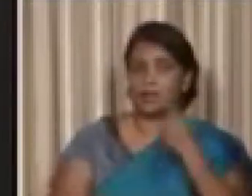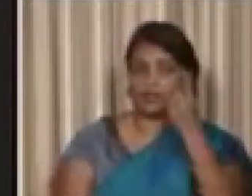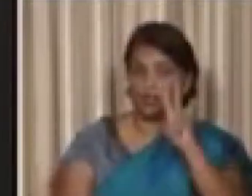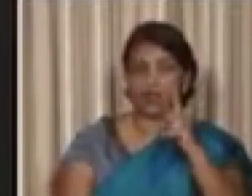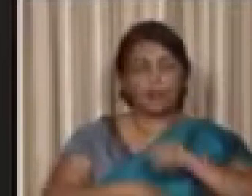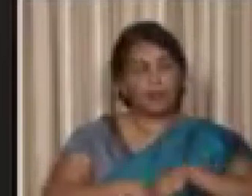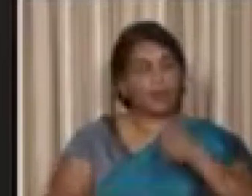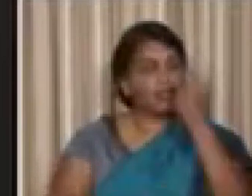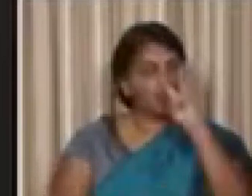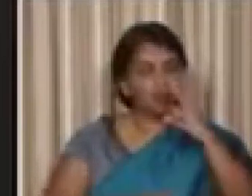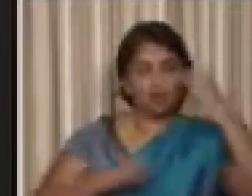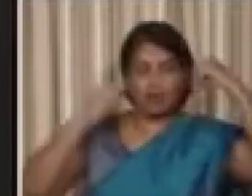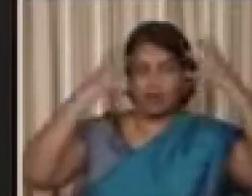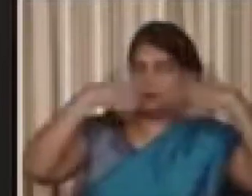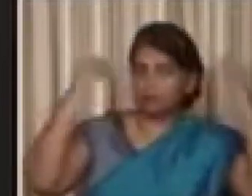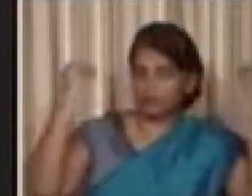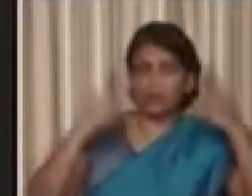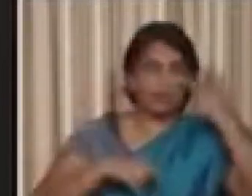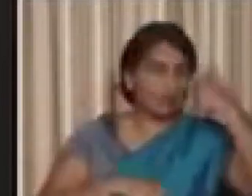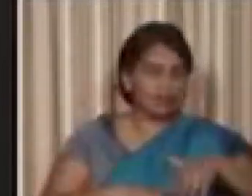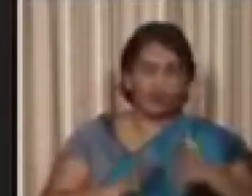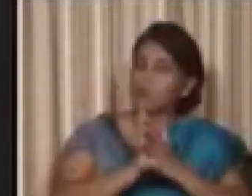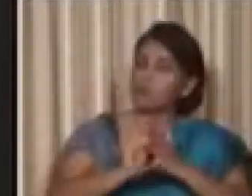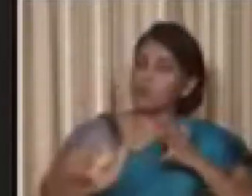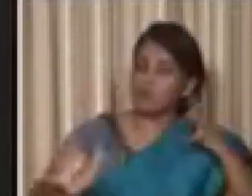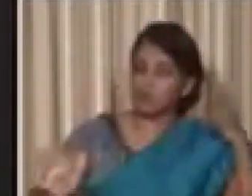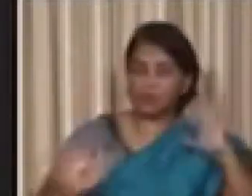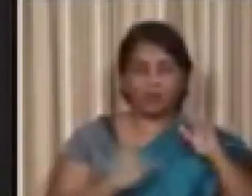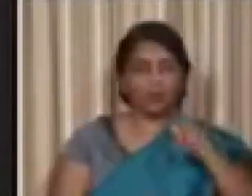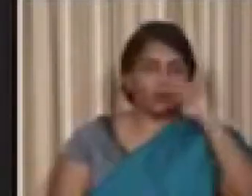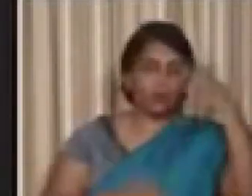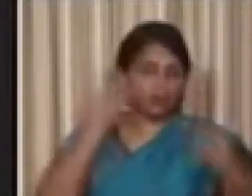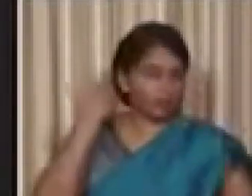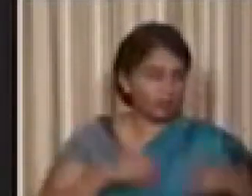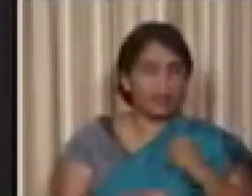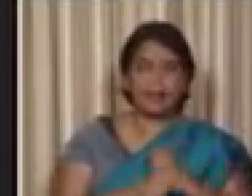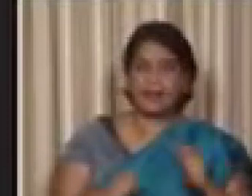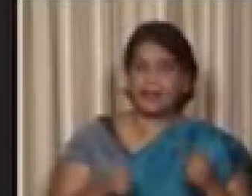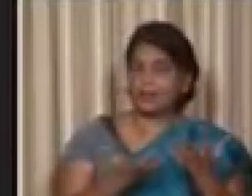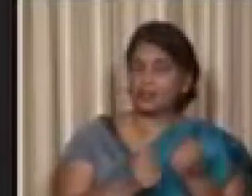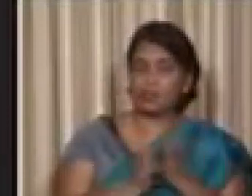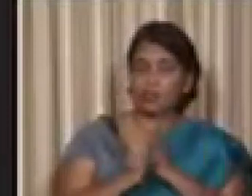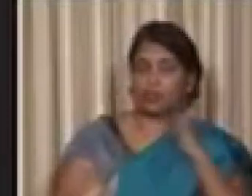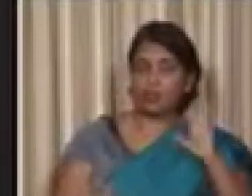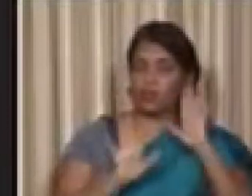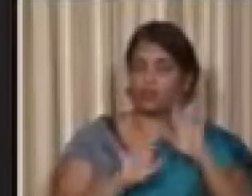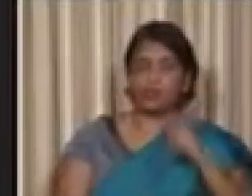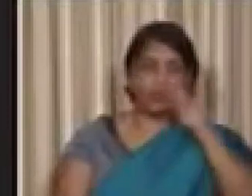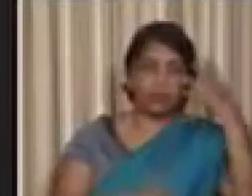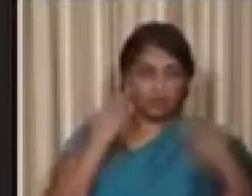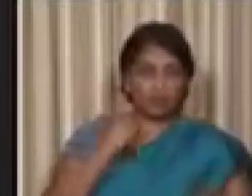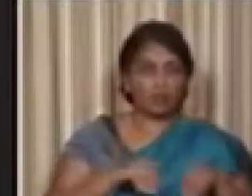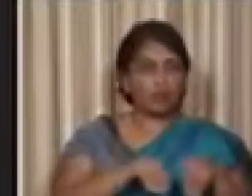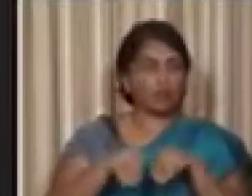විදුලිය කප්පාදු කරන, ඒ වගේම තෙල් ටිකක් ගන්න පොලිමේ ගිහිල්ලා මිනිස්සු මැරෙන, ගෑස් ටික ගන්න පොලිමේ ගිහිල්ලා මිනිස්සු මැරෙන,